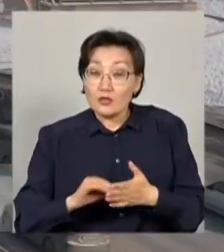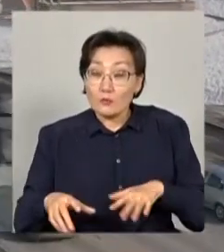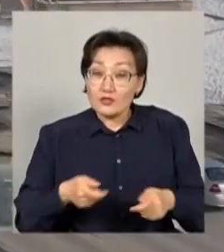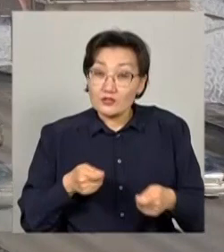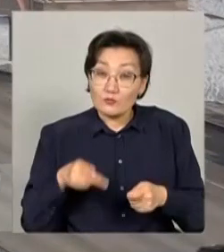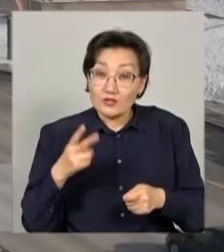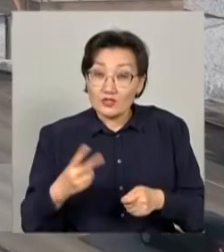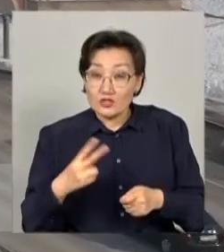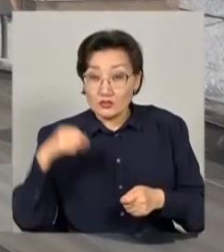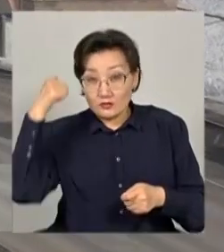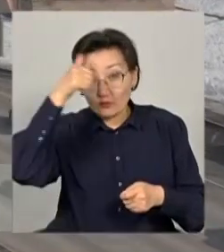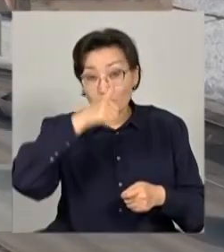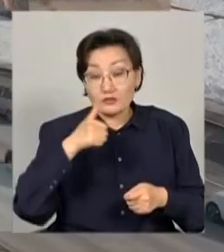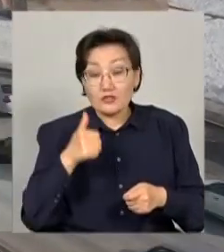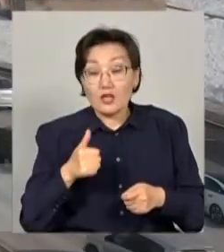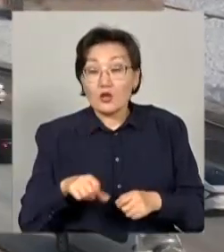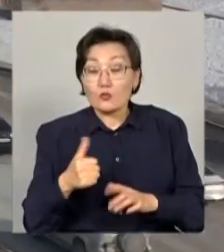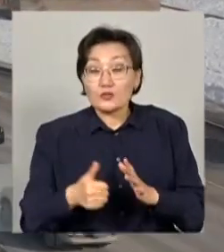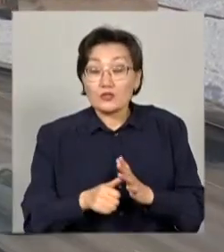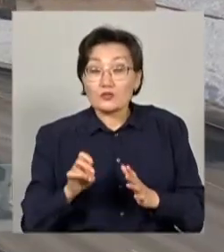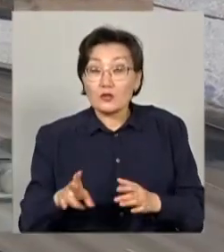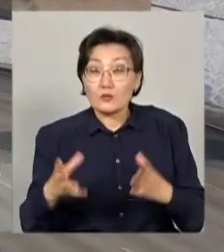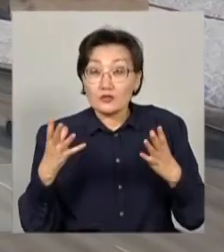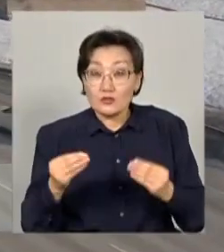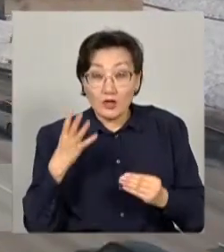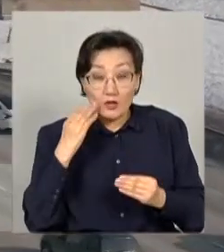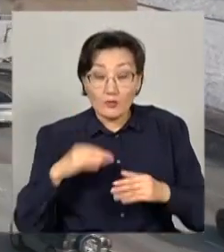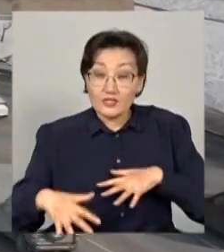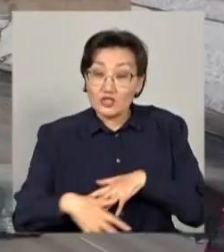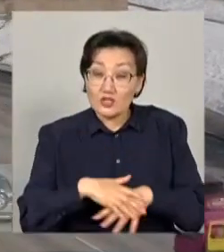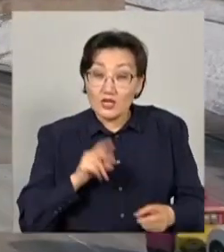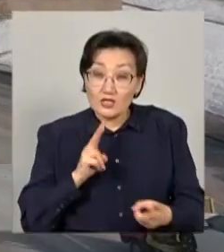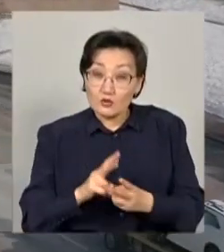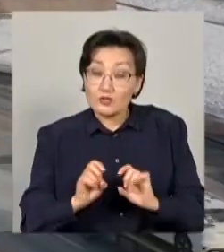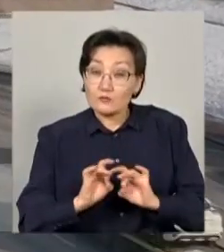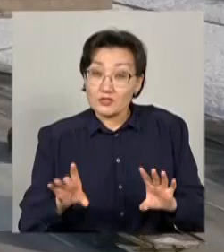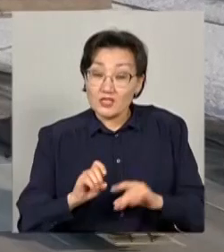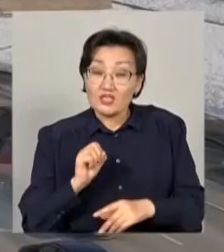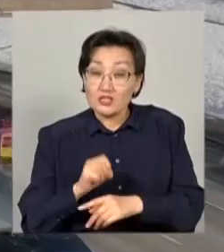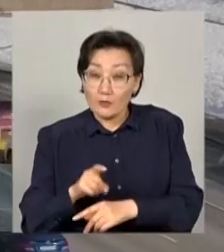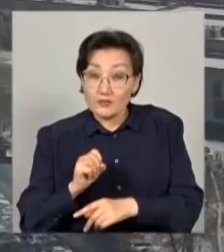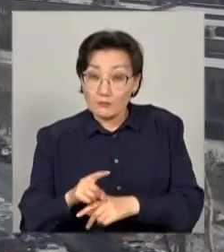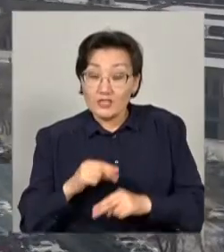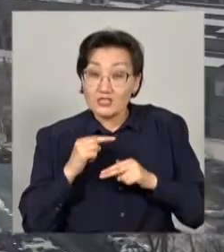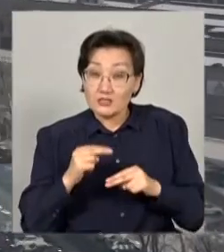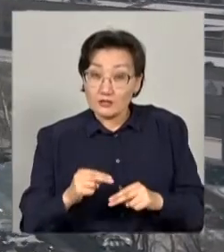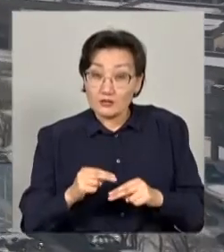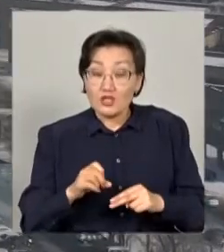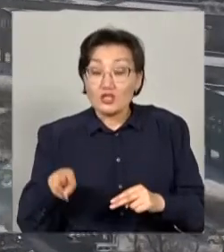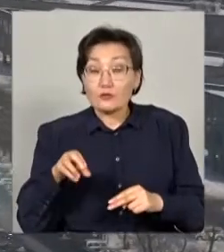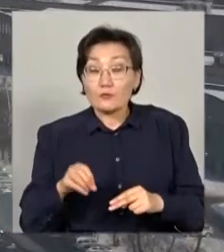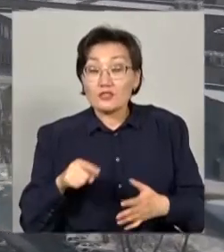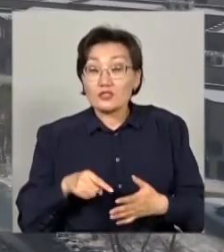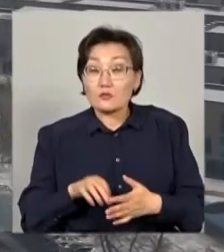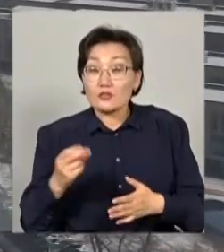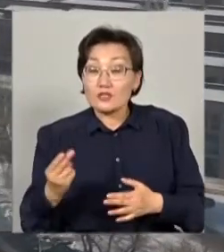президенттің 2022 жылғы 16 қарашада Алматы жұртшылығымен кездесуінде айтқан тапсырмалары ескерілген екен. Сонымен қатар